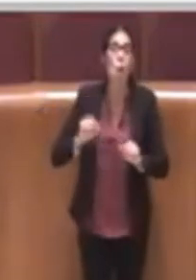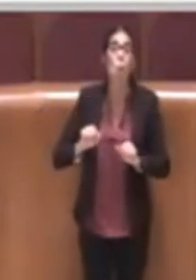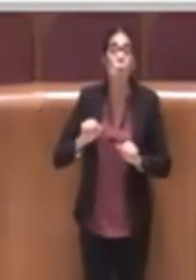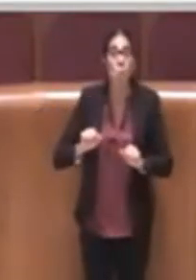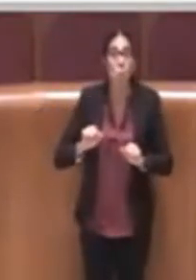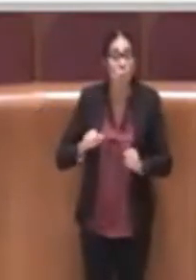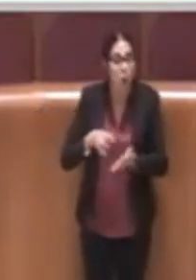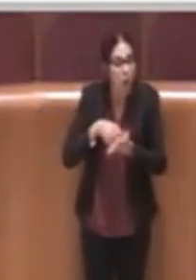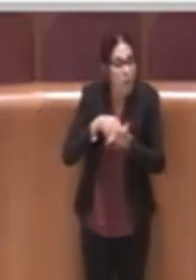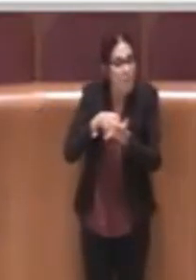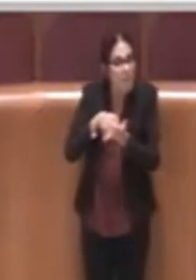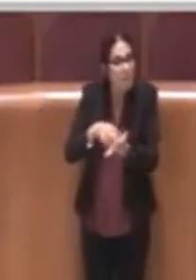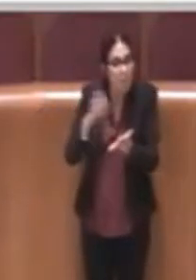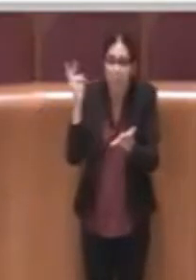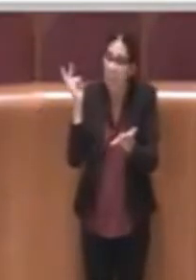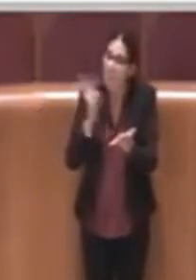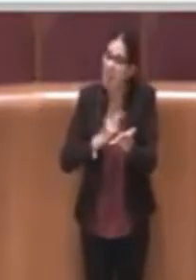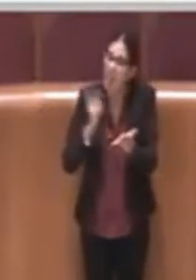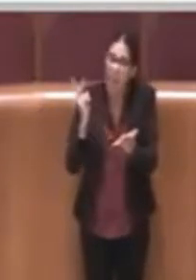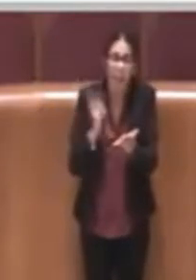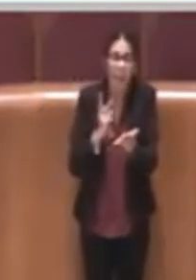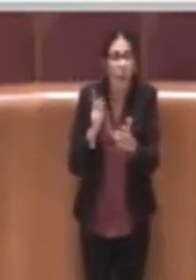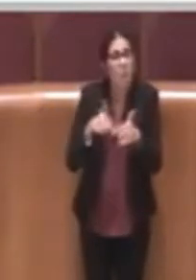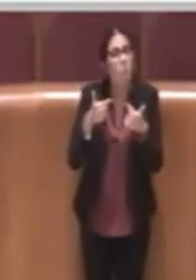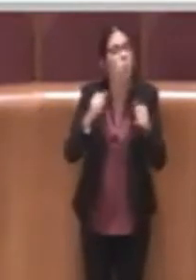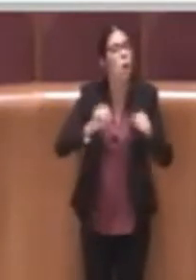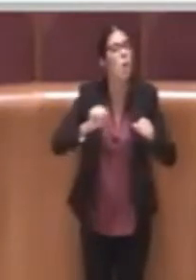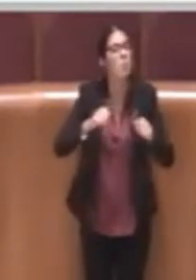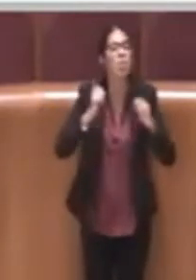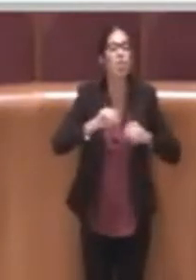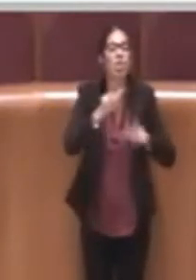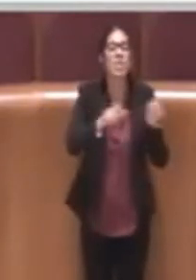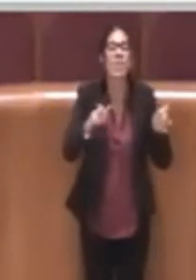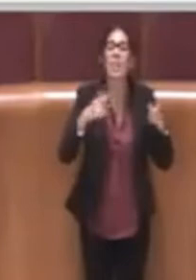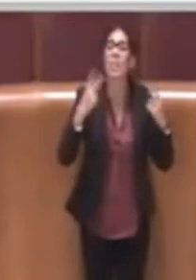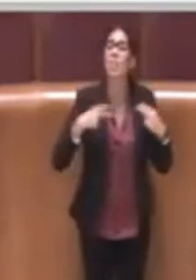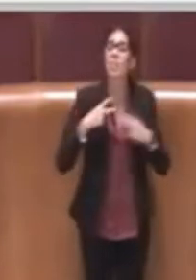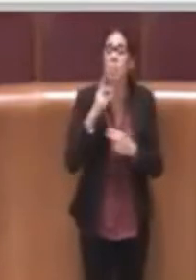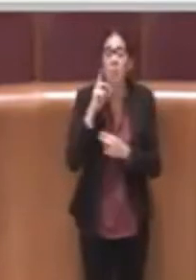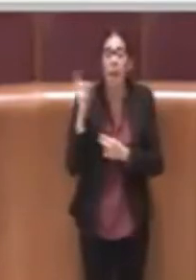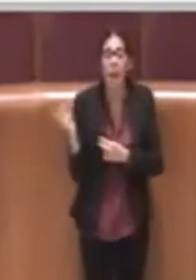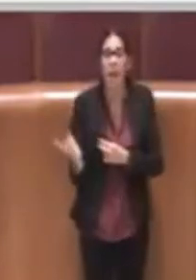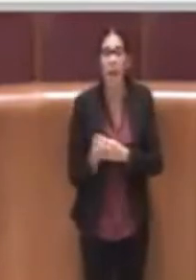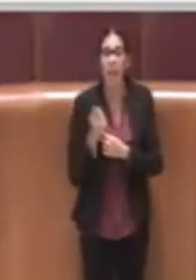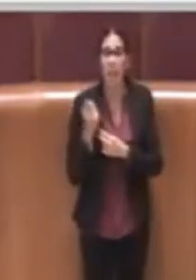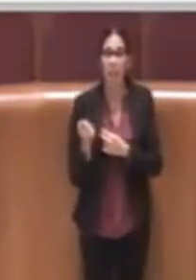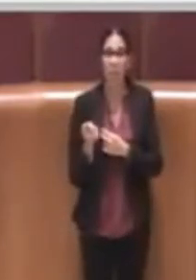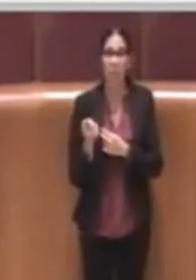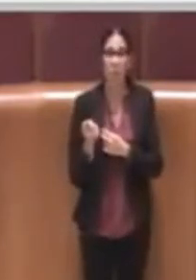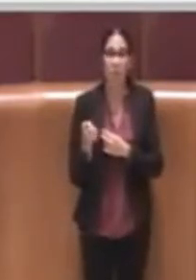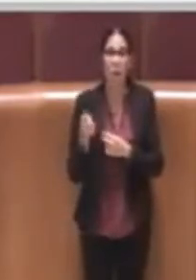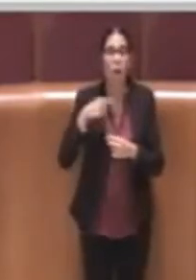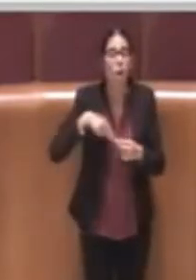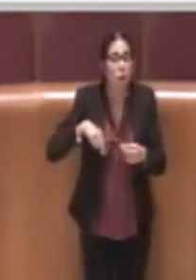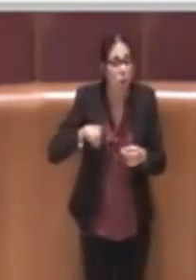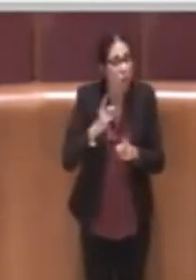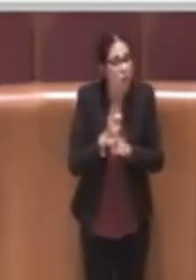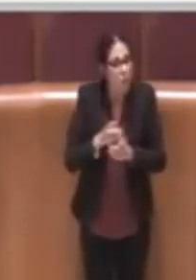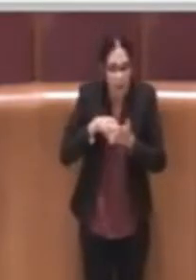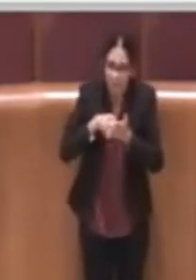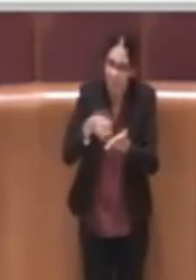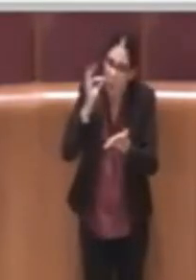per fare in modo che i cittadini abbiano una migliore qualità della vita. Dobbiamo investire per recuperare il